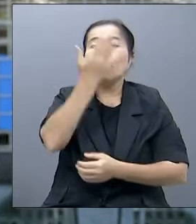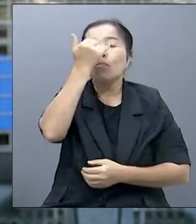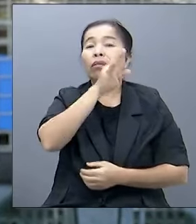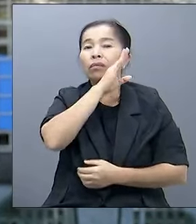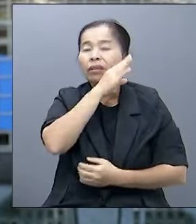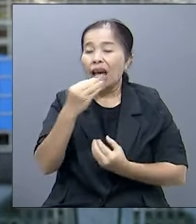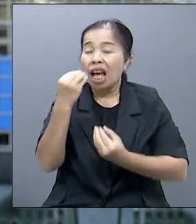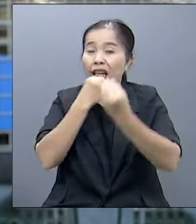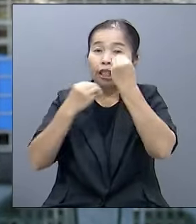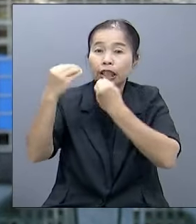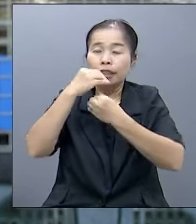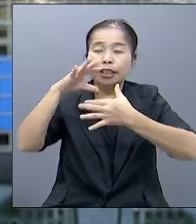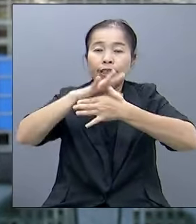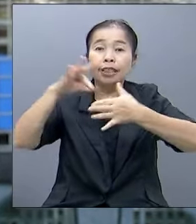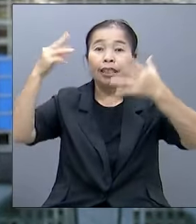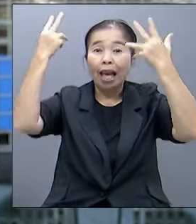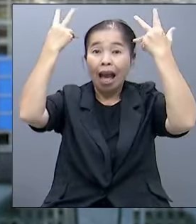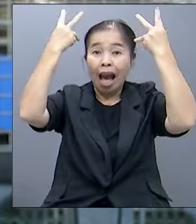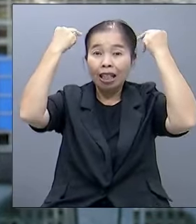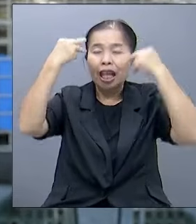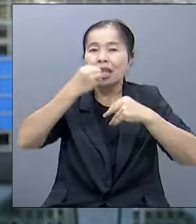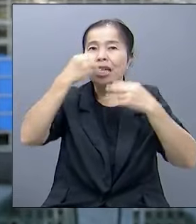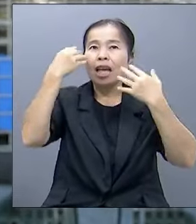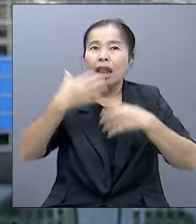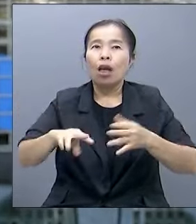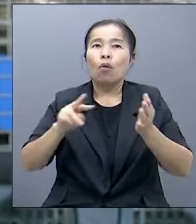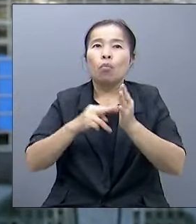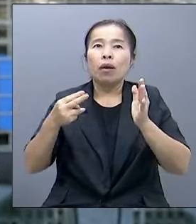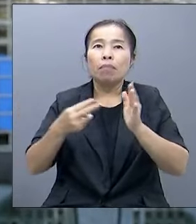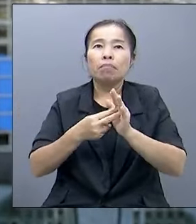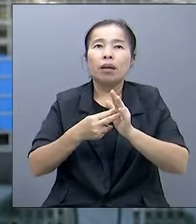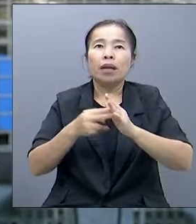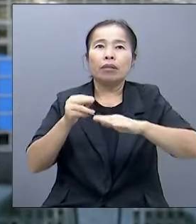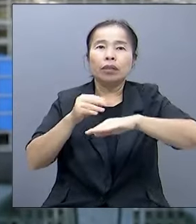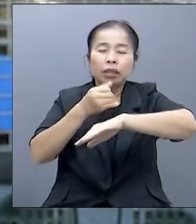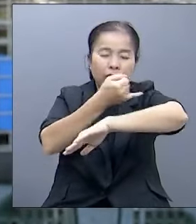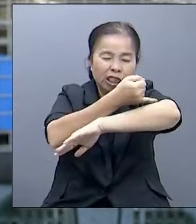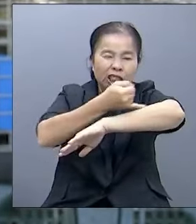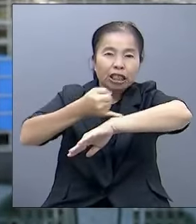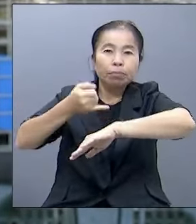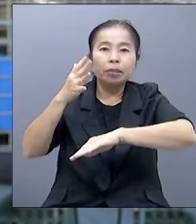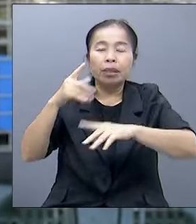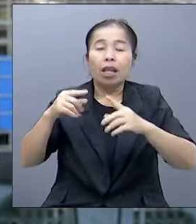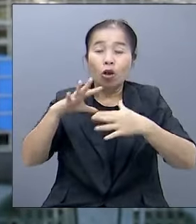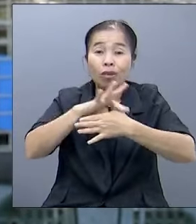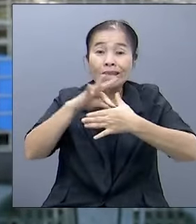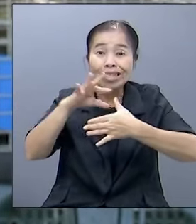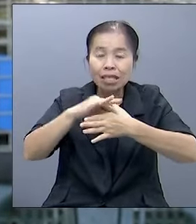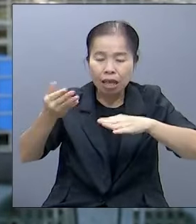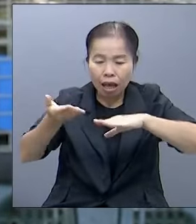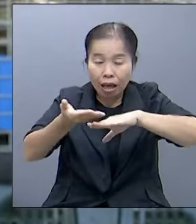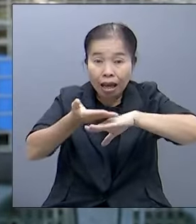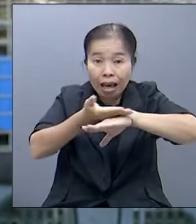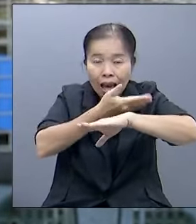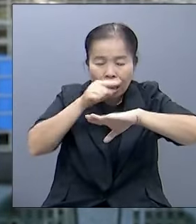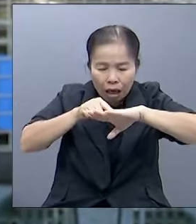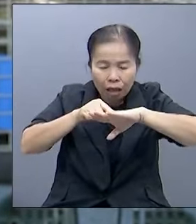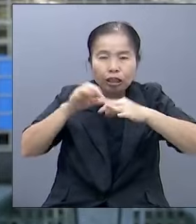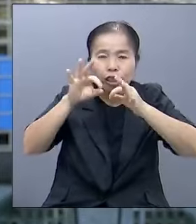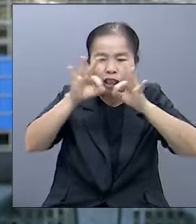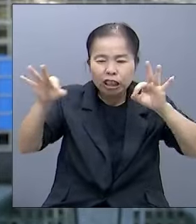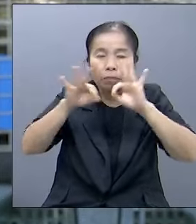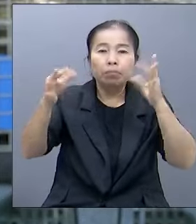เวลาทานแล้วก็คือไม่เหนียวแล้วก็ไม่เป็นเส้นเหมือนเนื้อไก่นะฮะแล้วก็ถ้าไปปรุงอาห